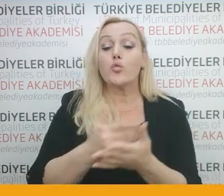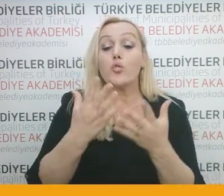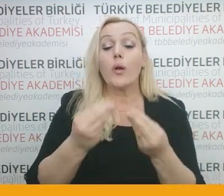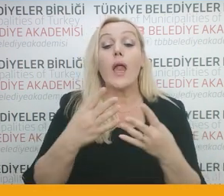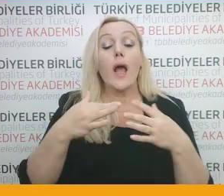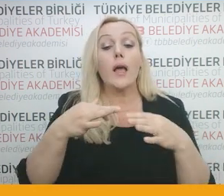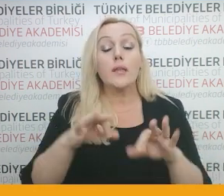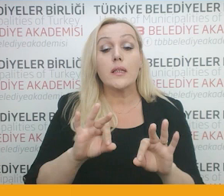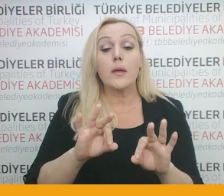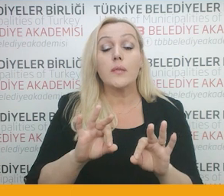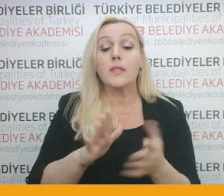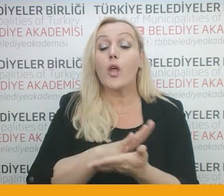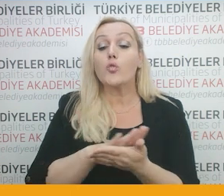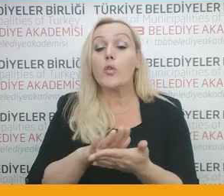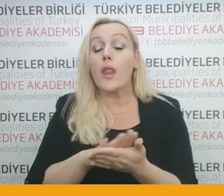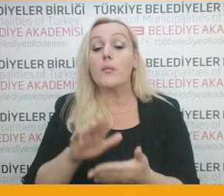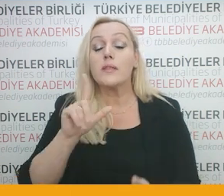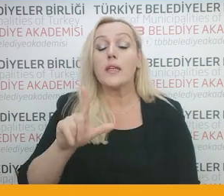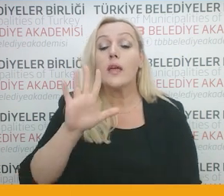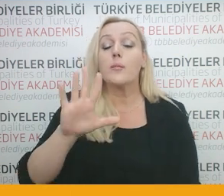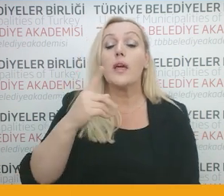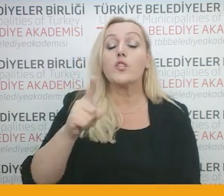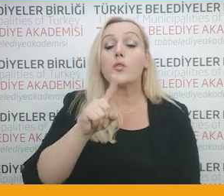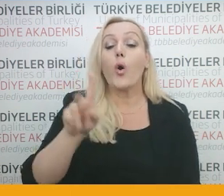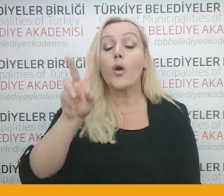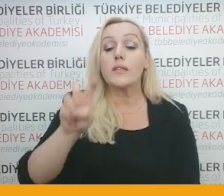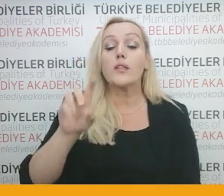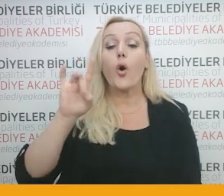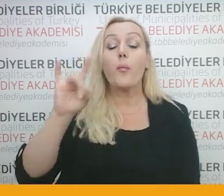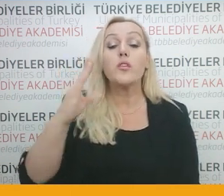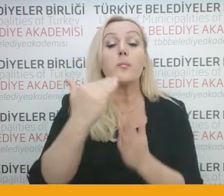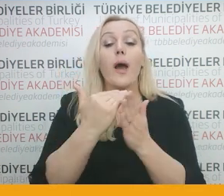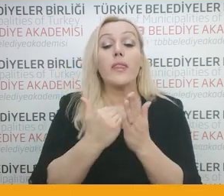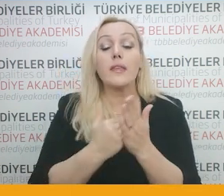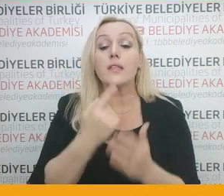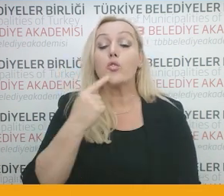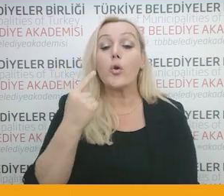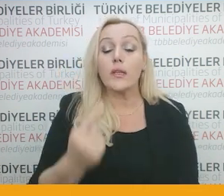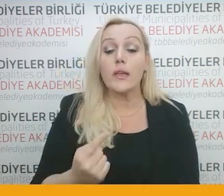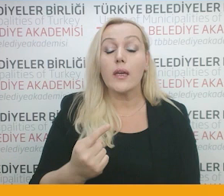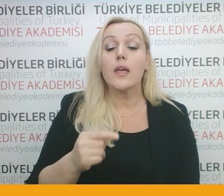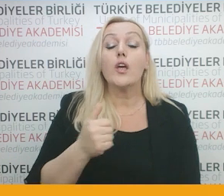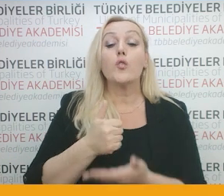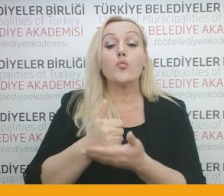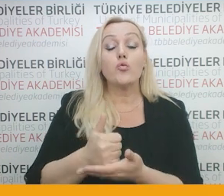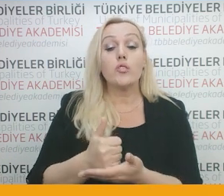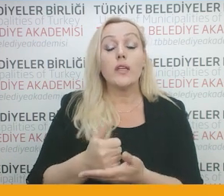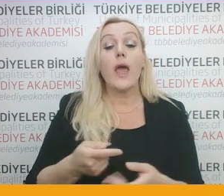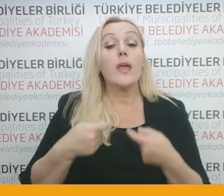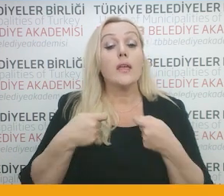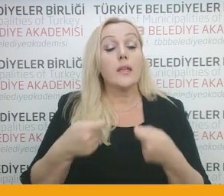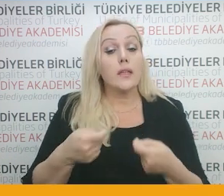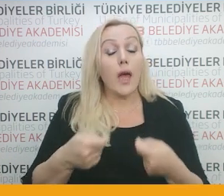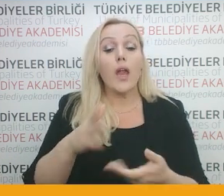fonksiyonlar şeklinde düzenlenir. 5018'in 15. maddesinde bize diyor ki bütçede gider cetvelinin